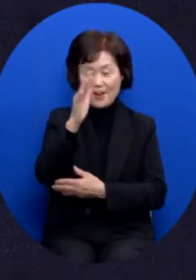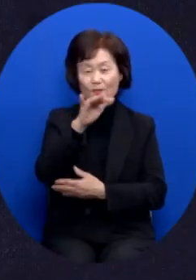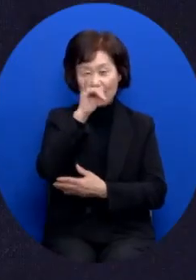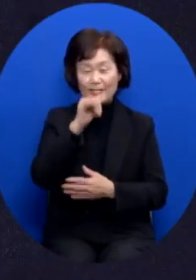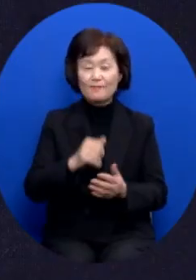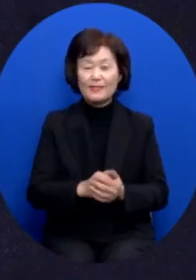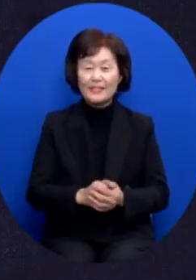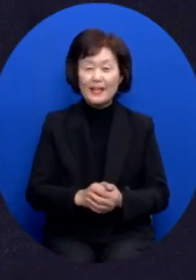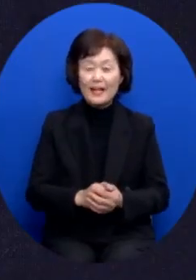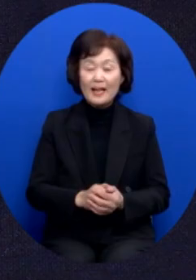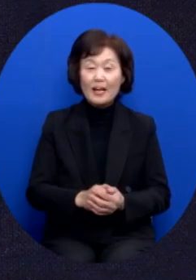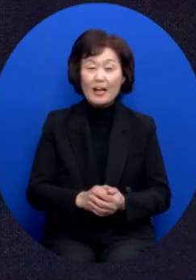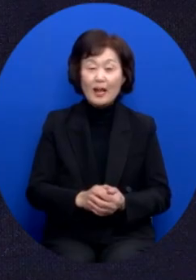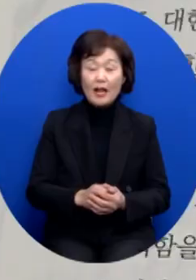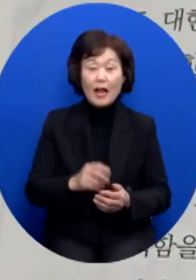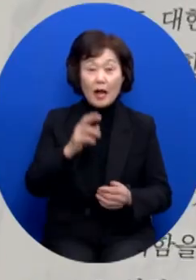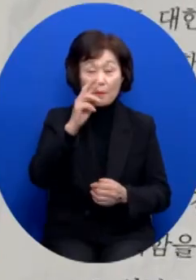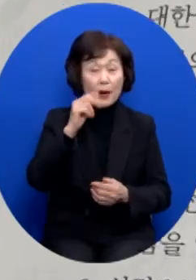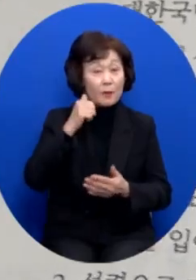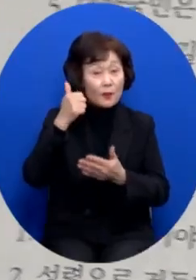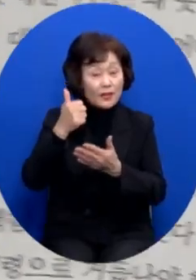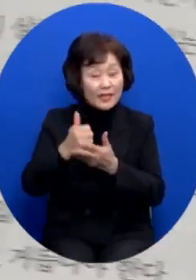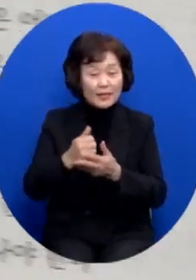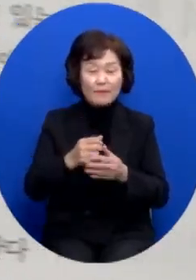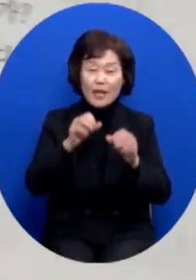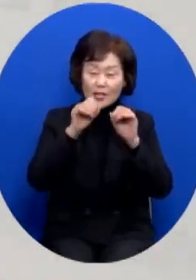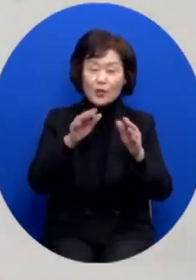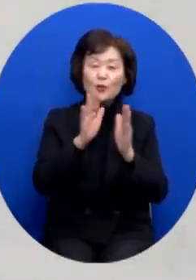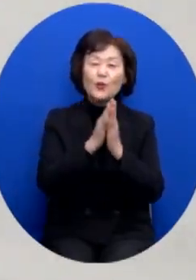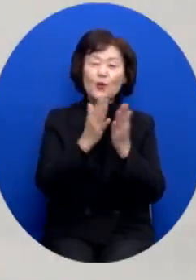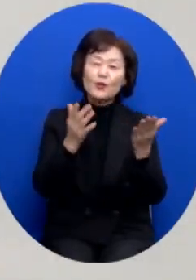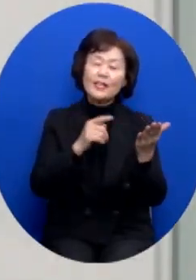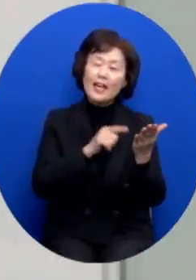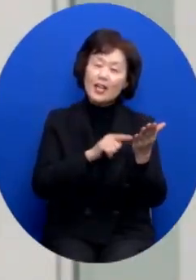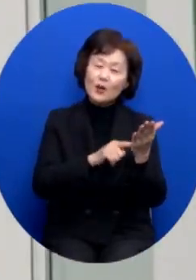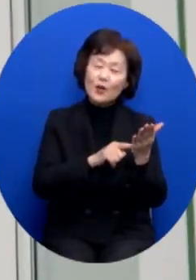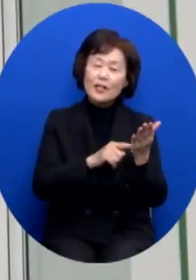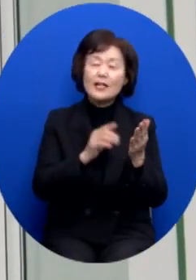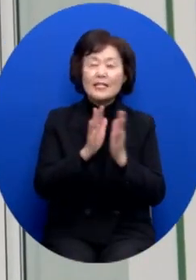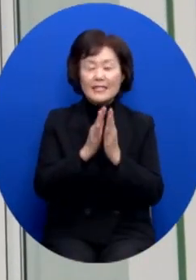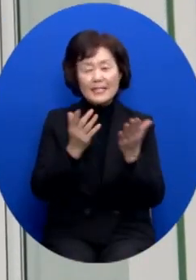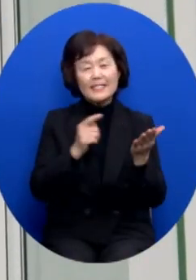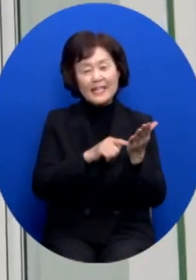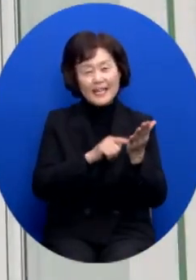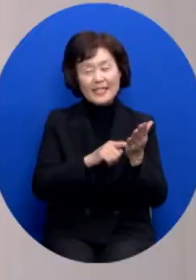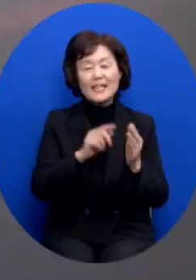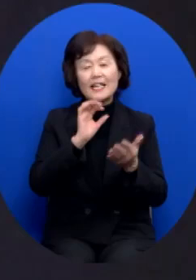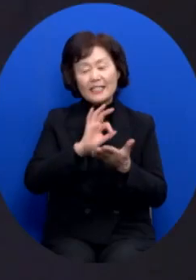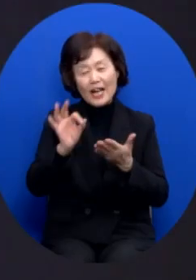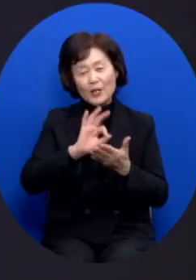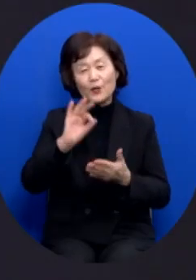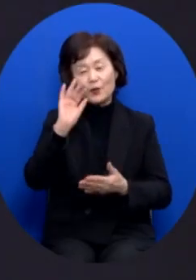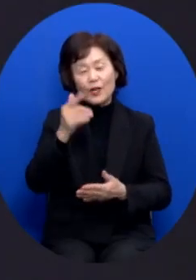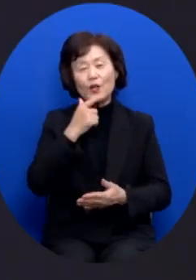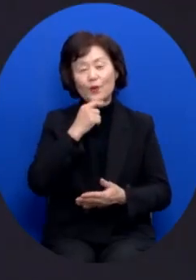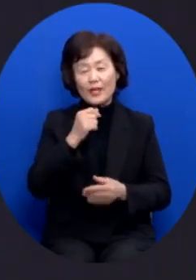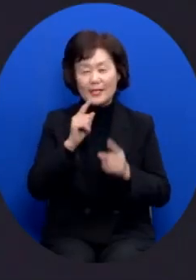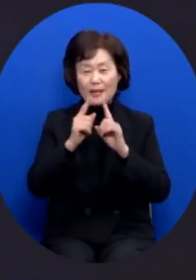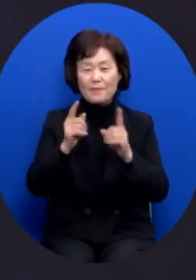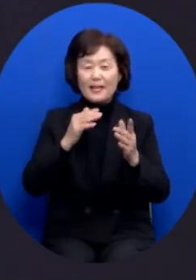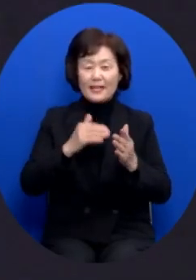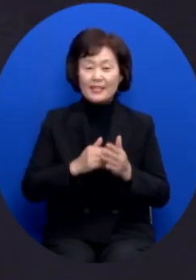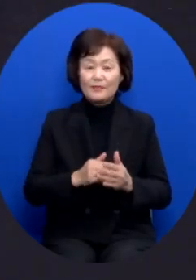영파 선교회장 박재천 목사는 전도 교과서로 이 책이 쓰이길 바란다고 말했습니다. 금융인